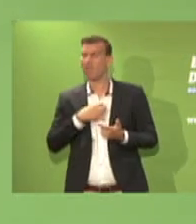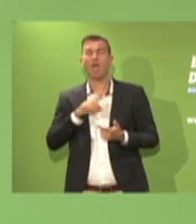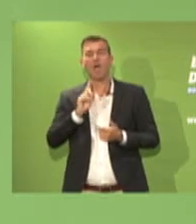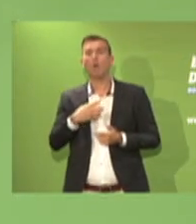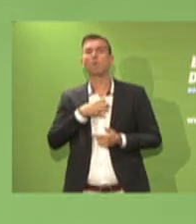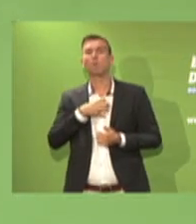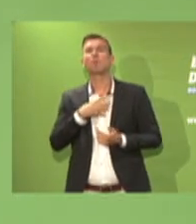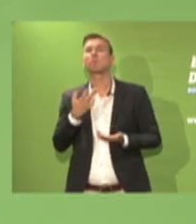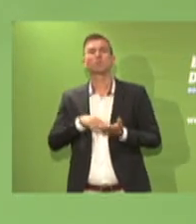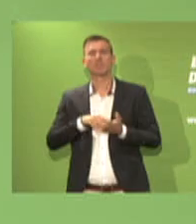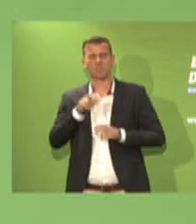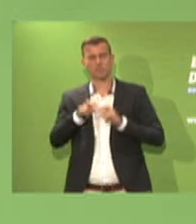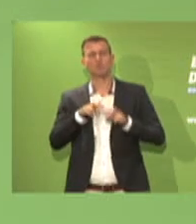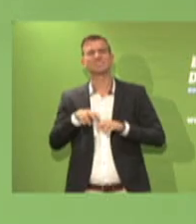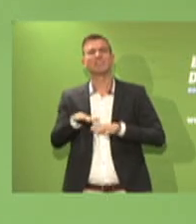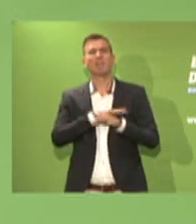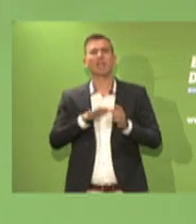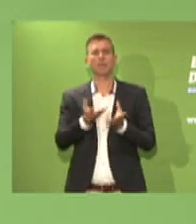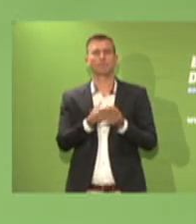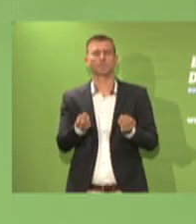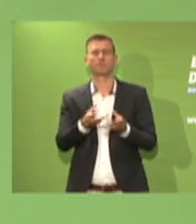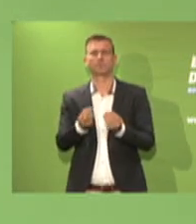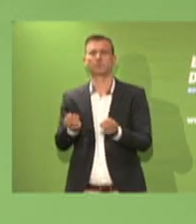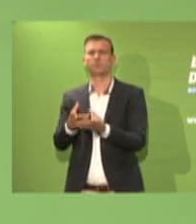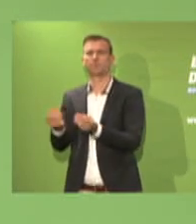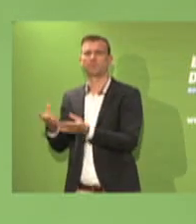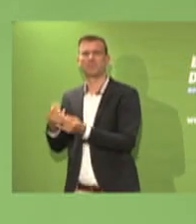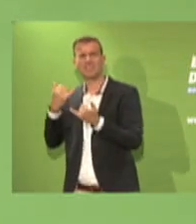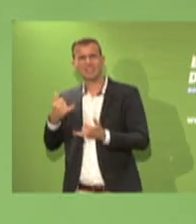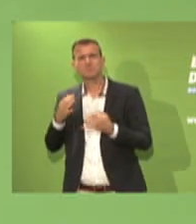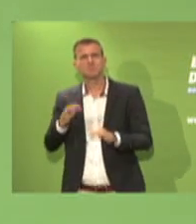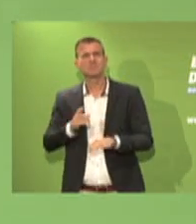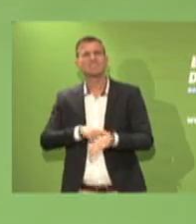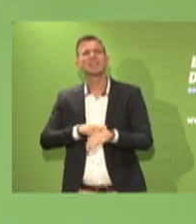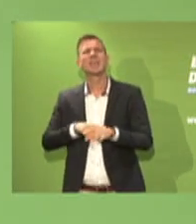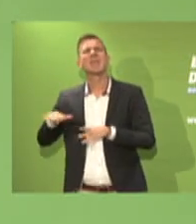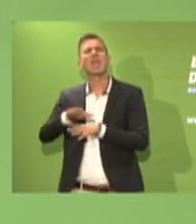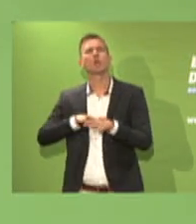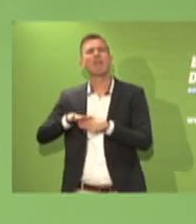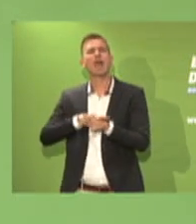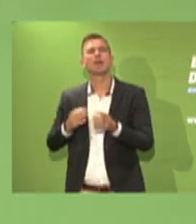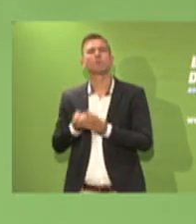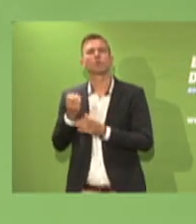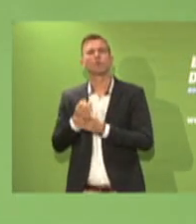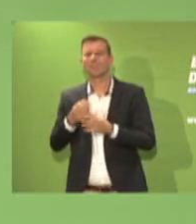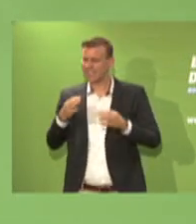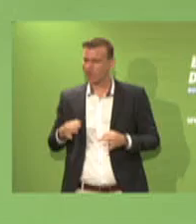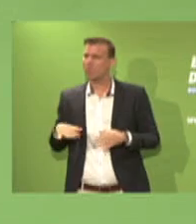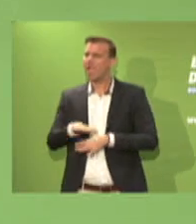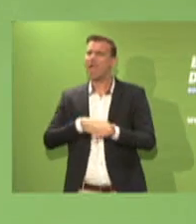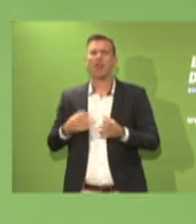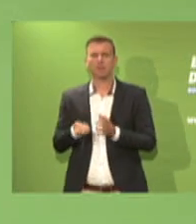Problem, weil eben Nutzfläche verloren geht und das eben in einer Zeit, wo eben regionale Produkte und regional produzierte